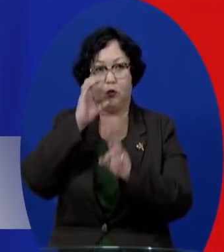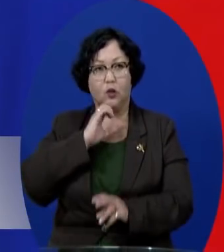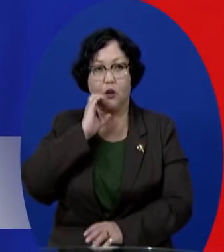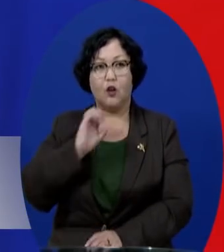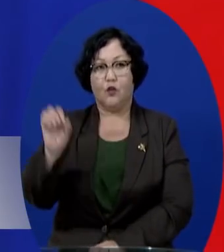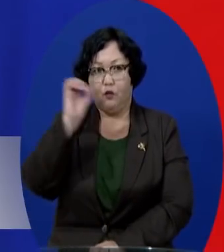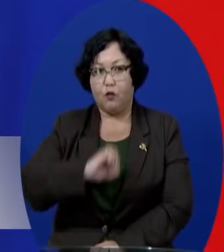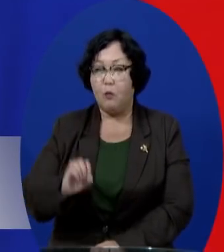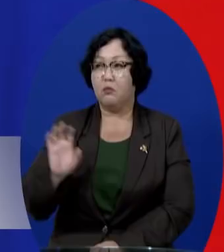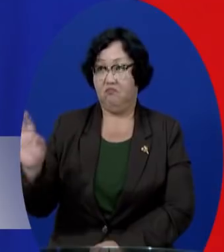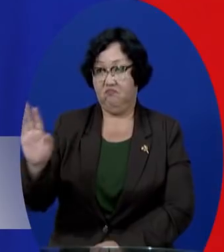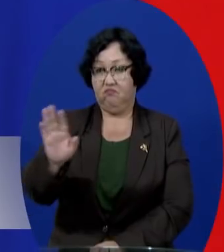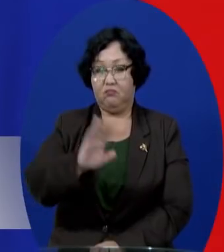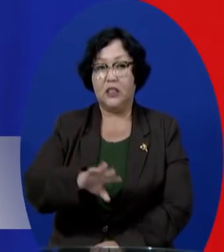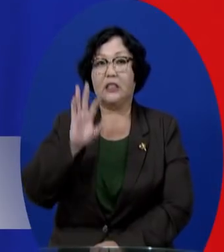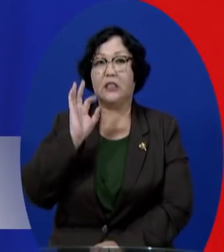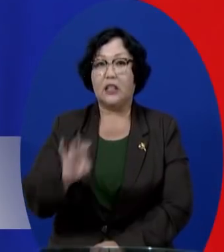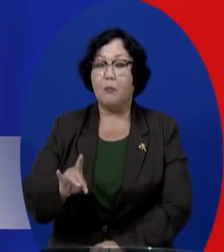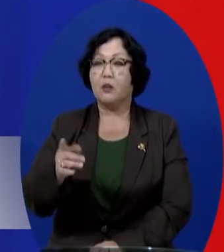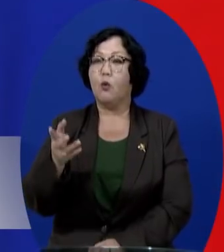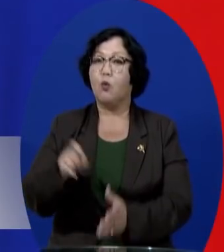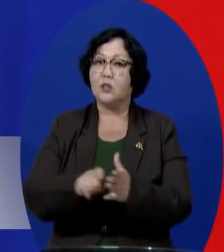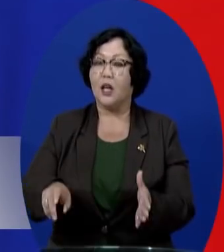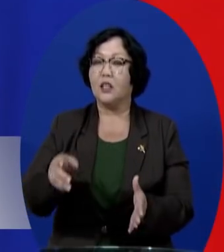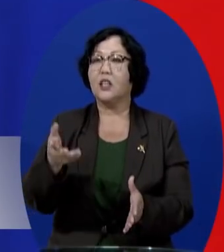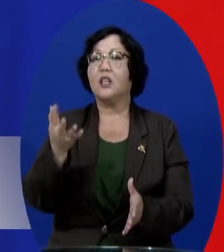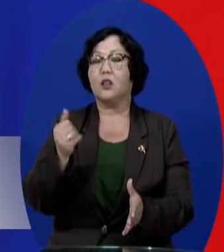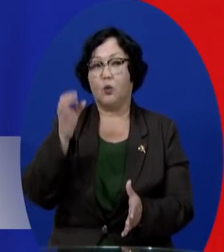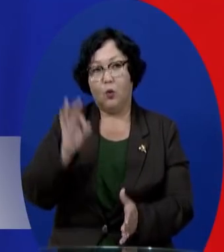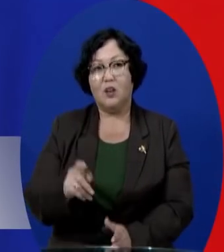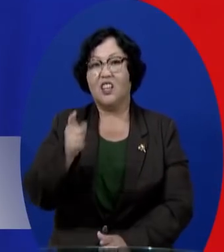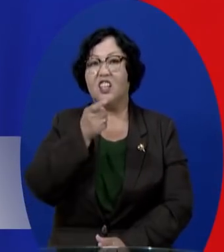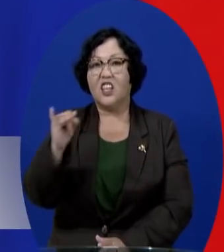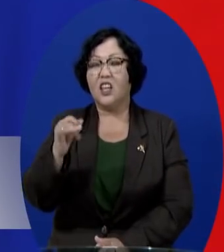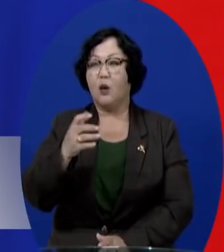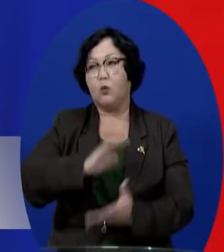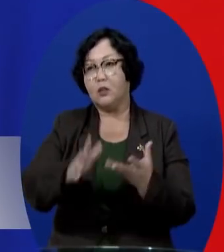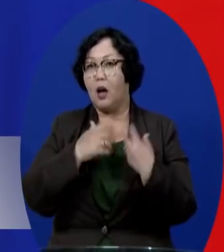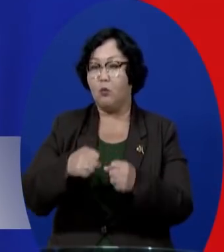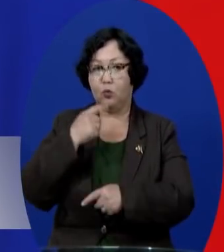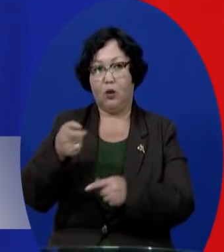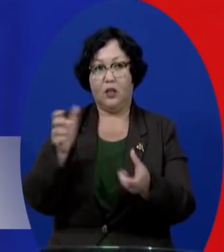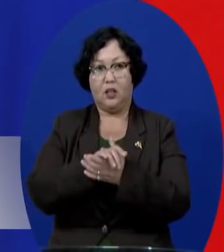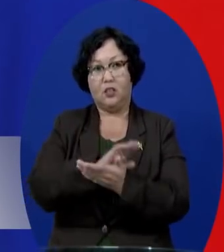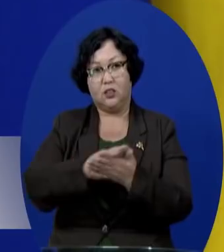түншүүд маань ямар хугацаанд ямар хэмжээтэй хий авах гэх мэт гэрээний шин нөхцөлийн талаар ойлголттой болох хэрэгтэй